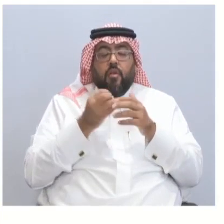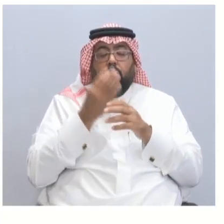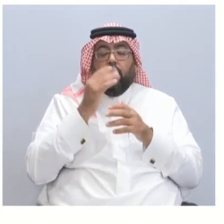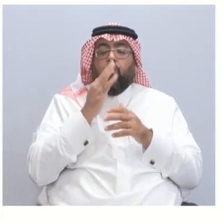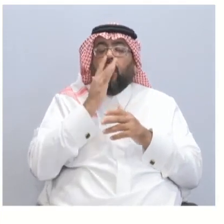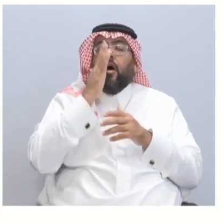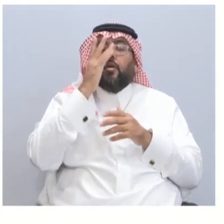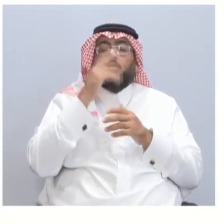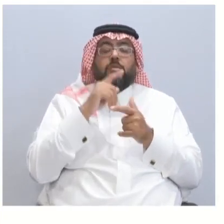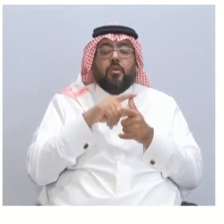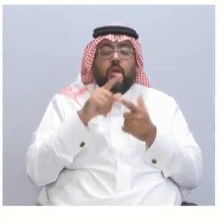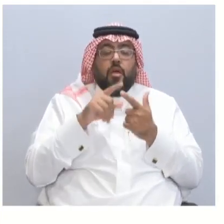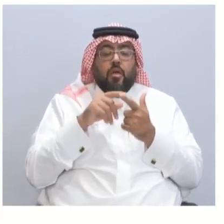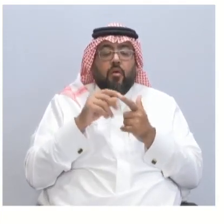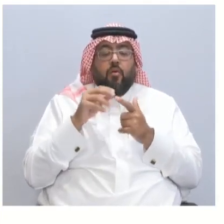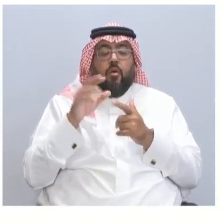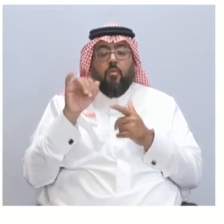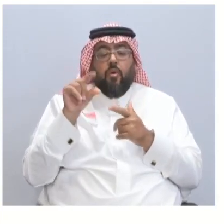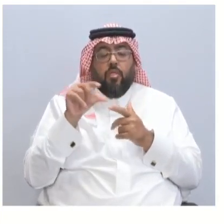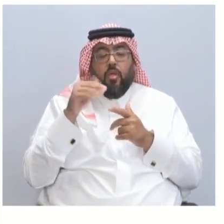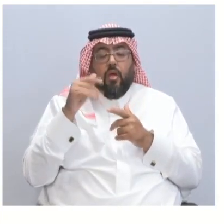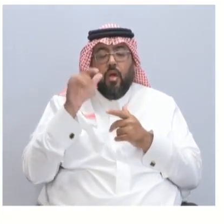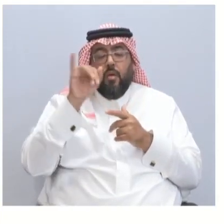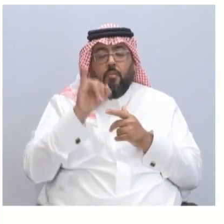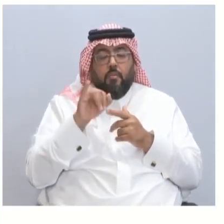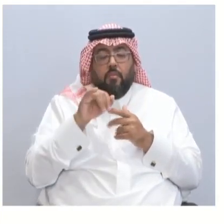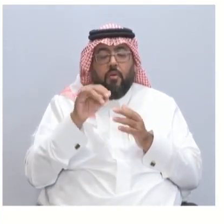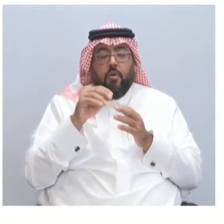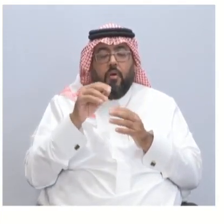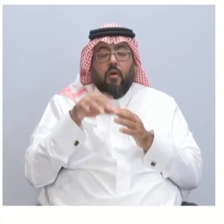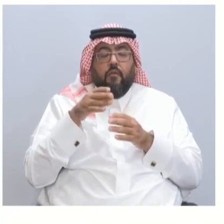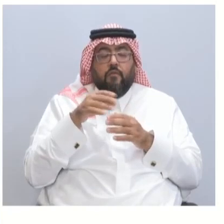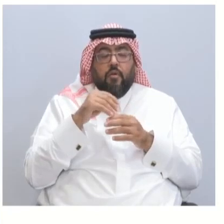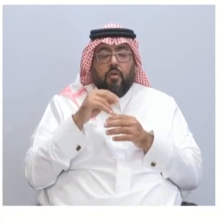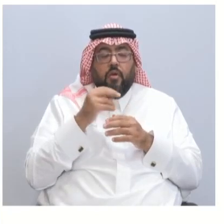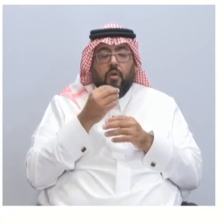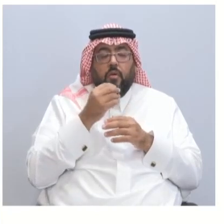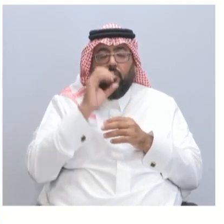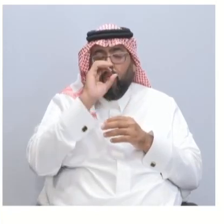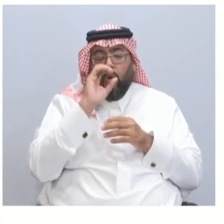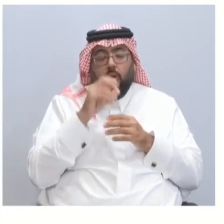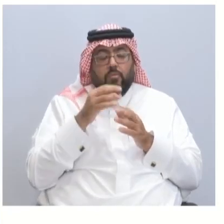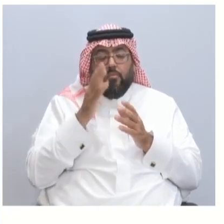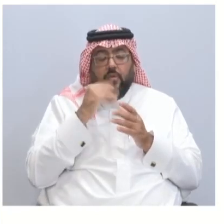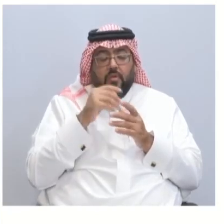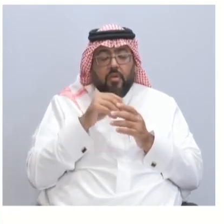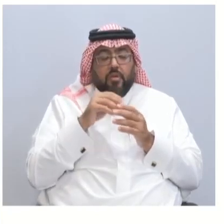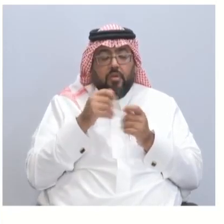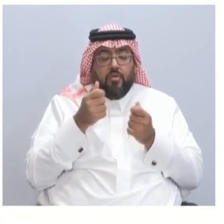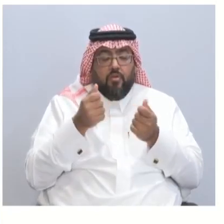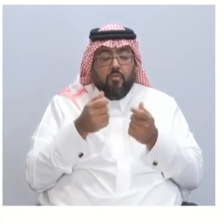والمواد الخام كذلك وجود راس مال ثلاثه